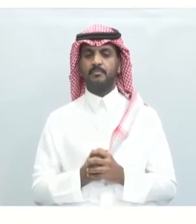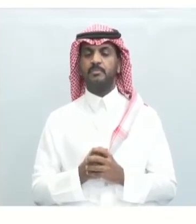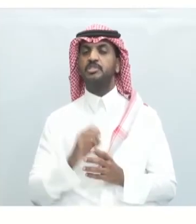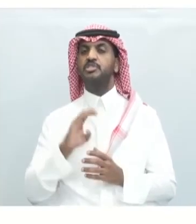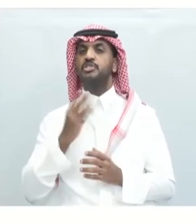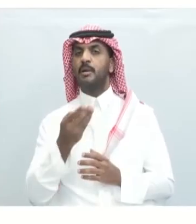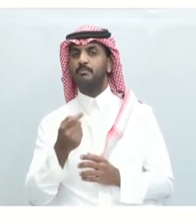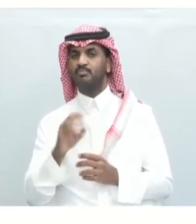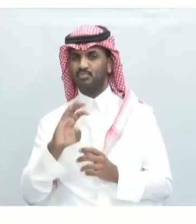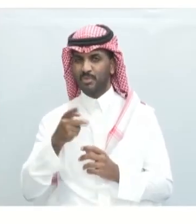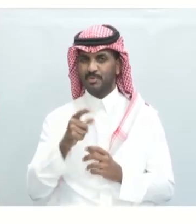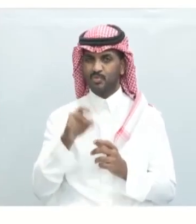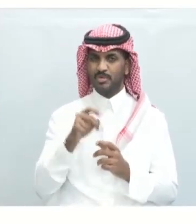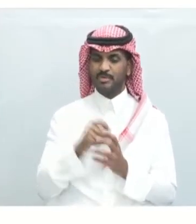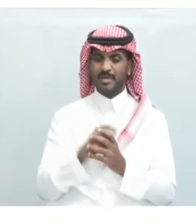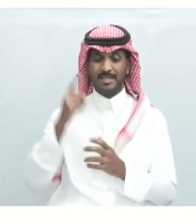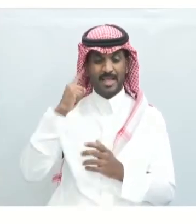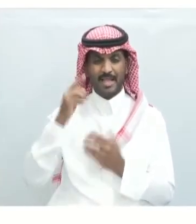في شراء حاجات المنزل